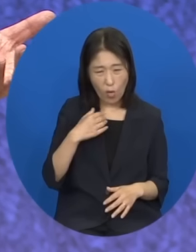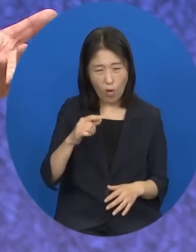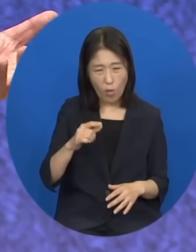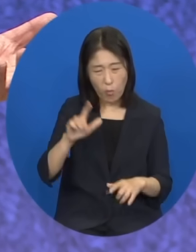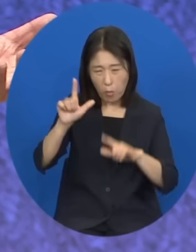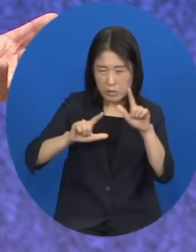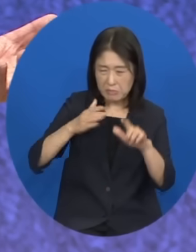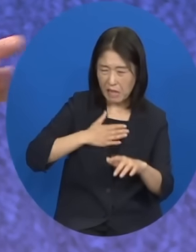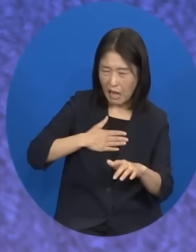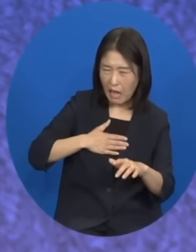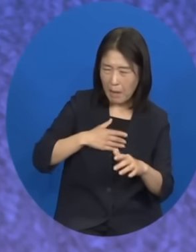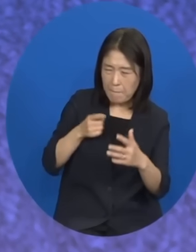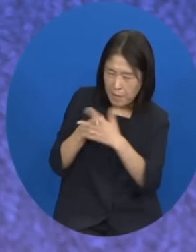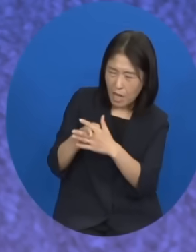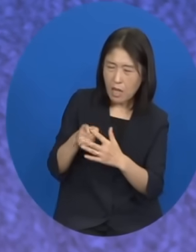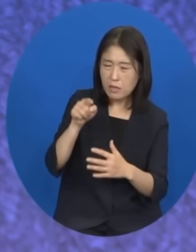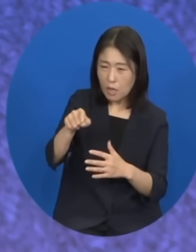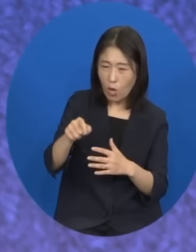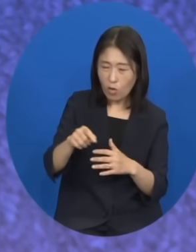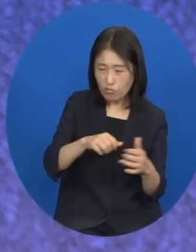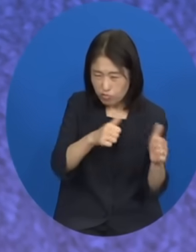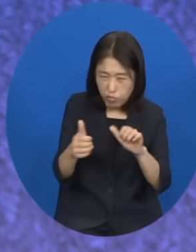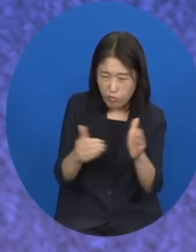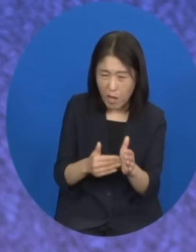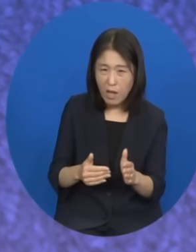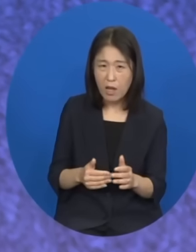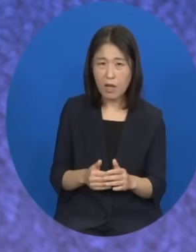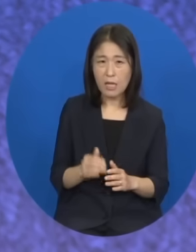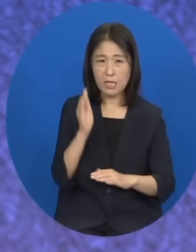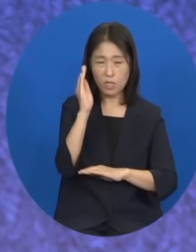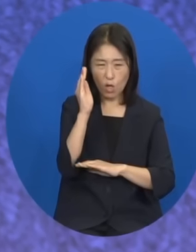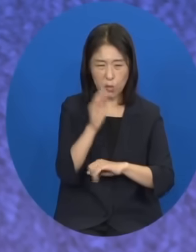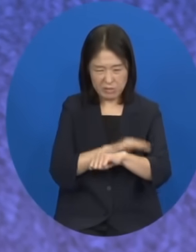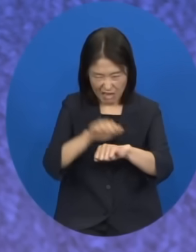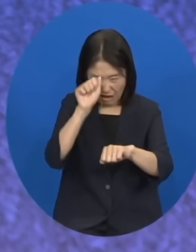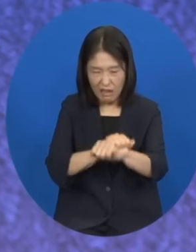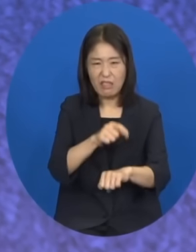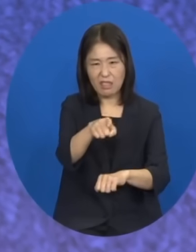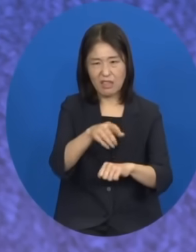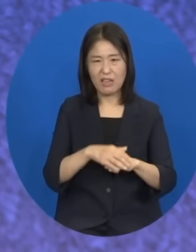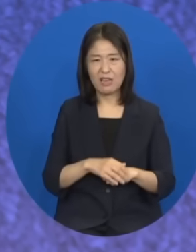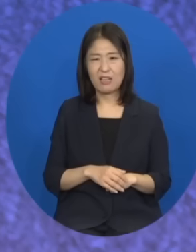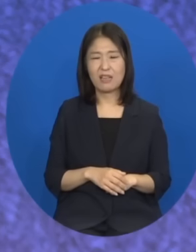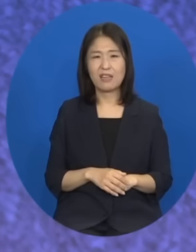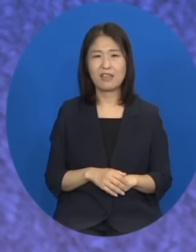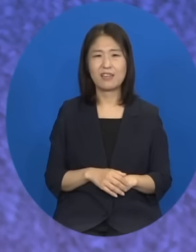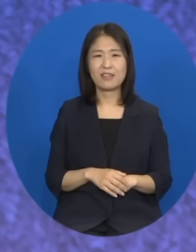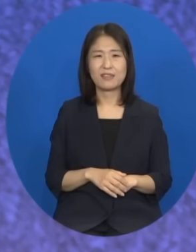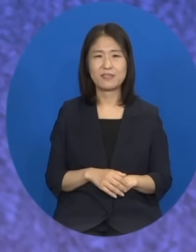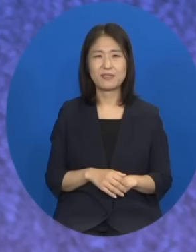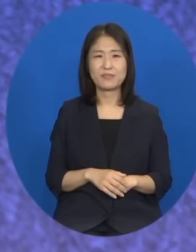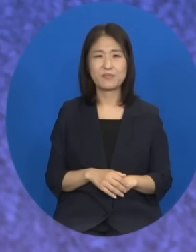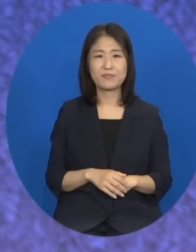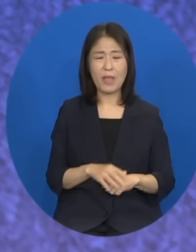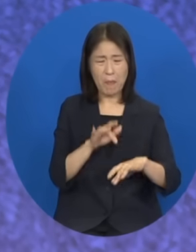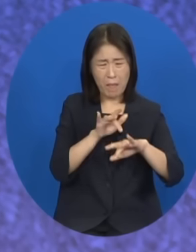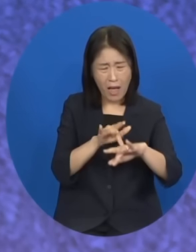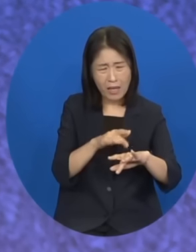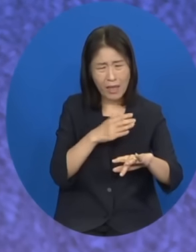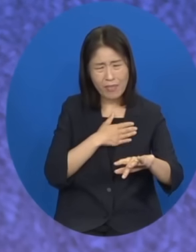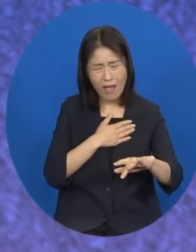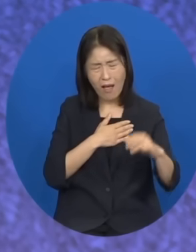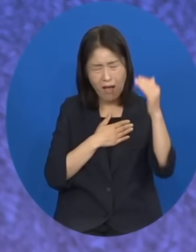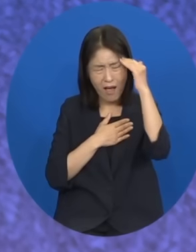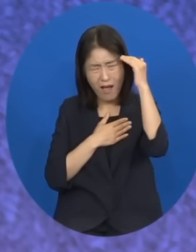있어. 근데 너가 죽었다고? 설교는 잘한다. 야, 마귀가 나를